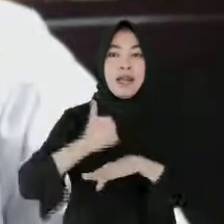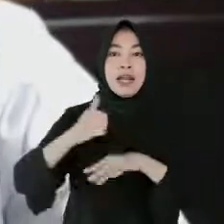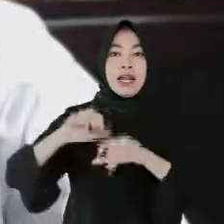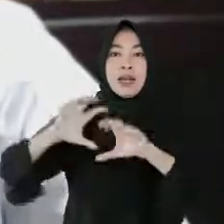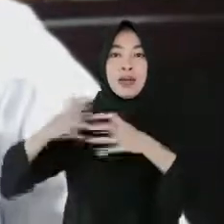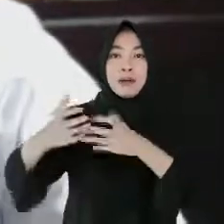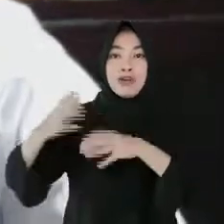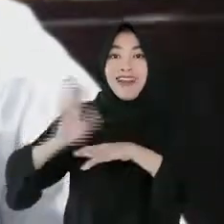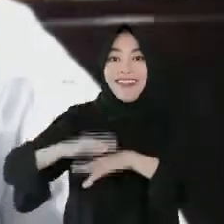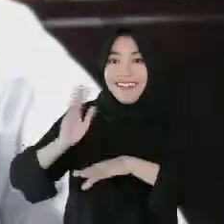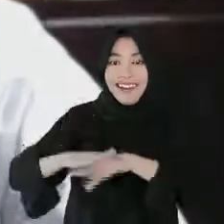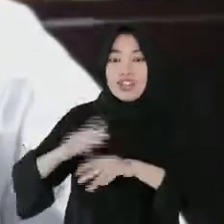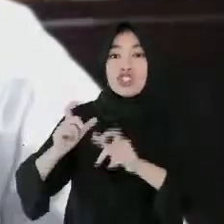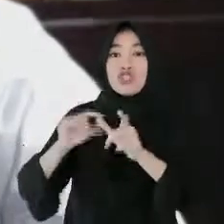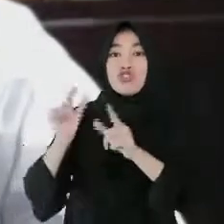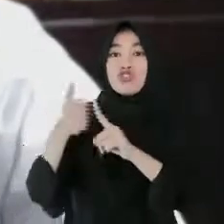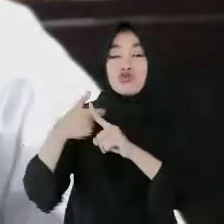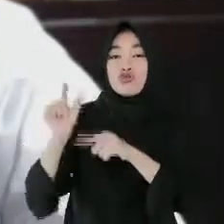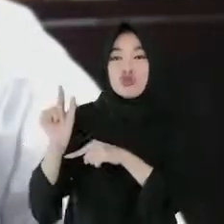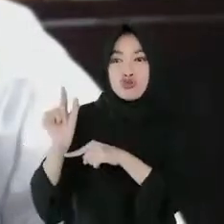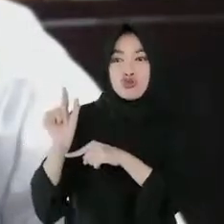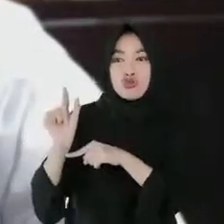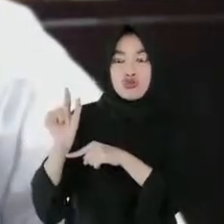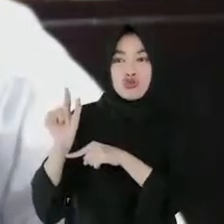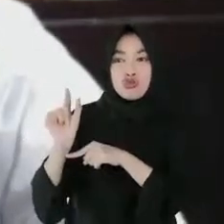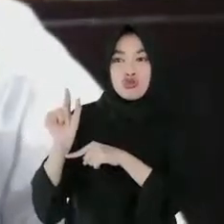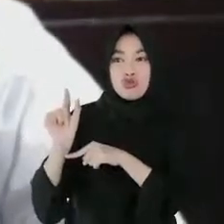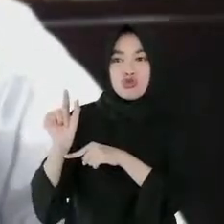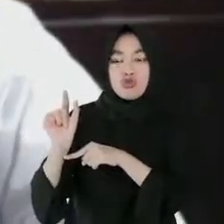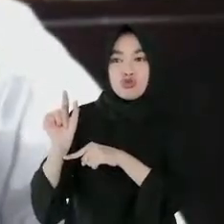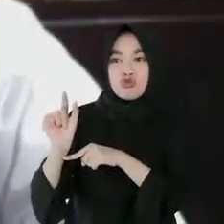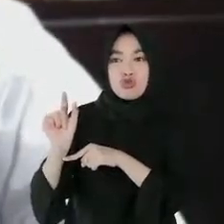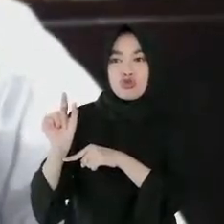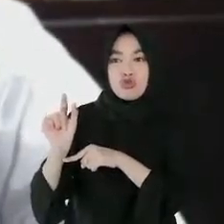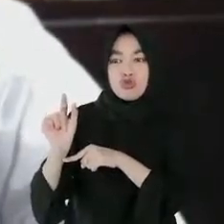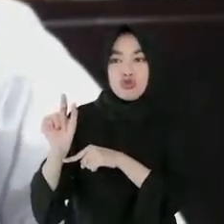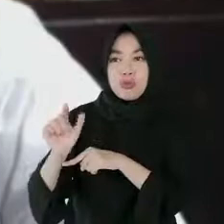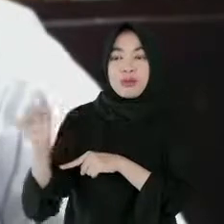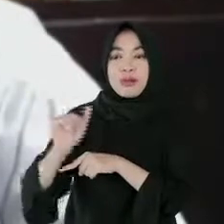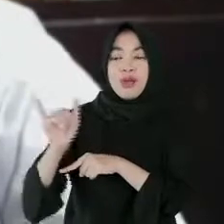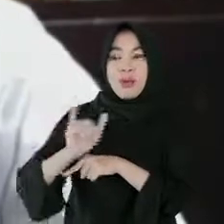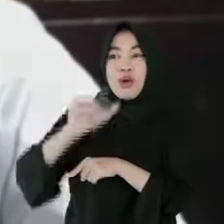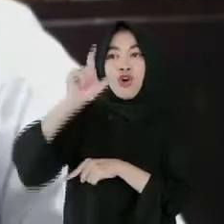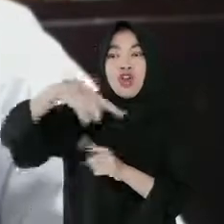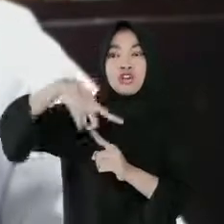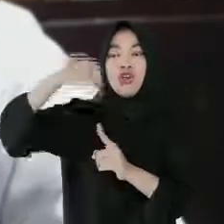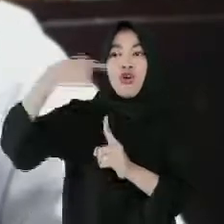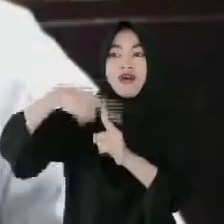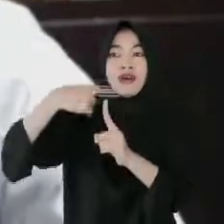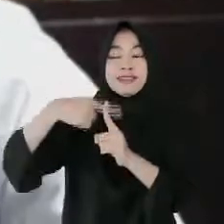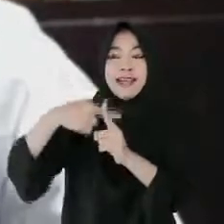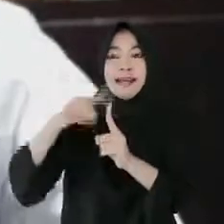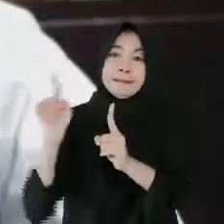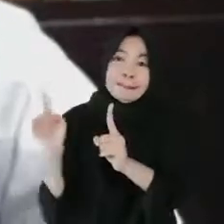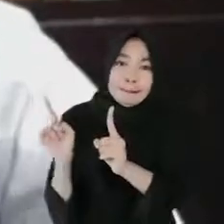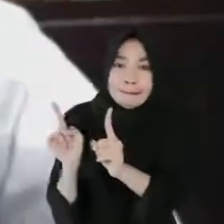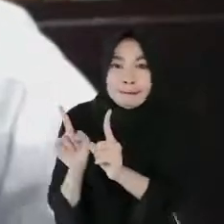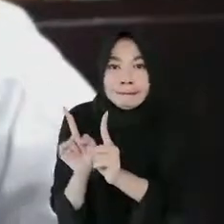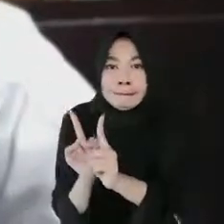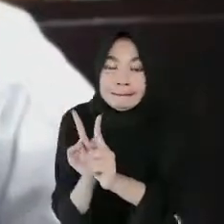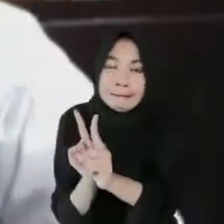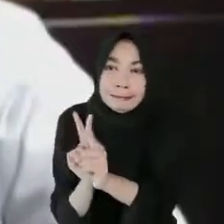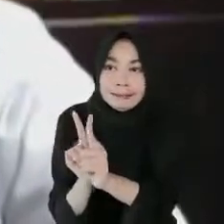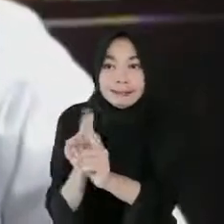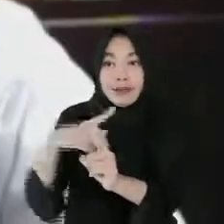suku Kami menggunakan pola kan pimpinan-pimpinan tokoh Gereja kami Hai kami dekati